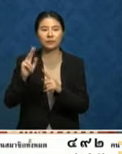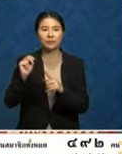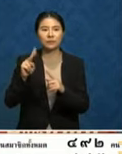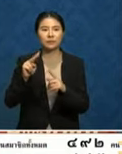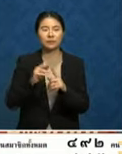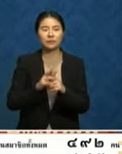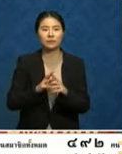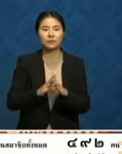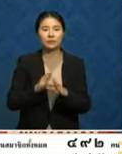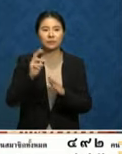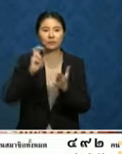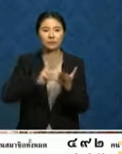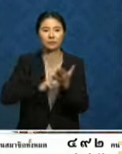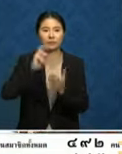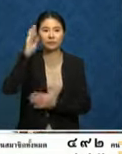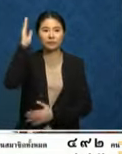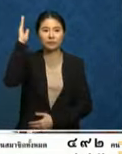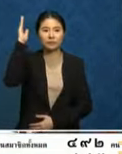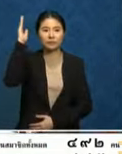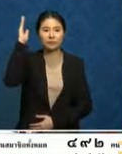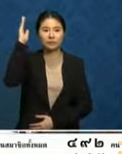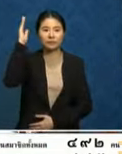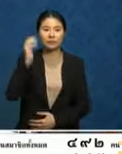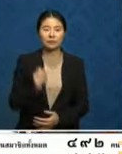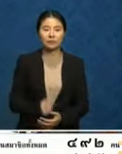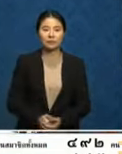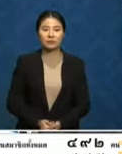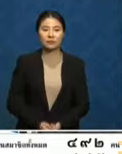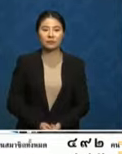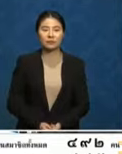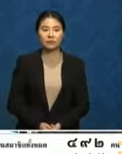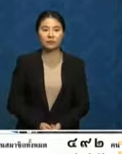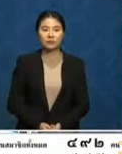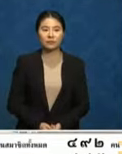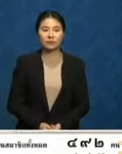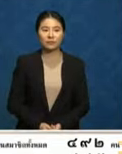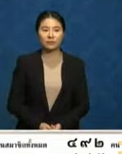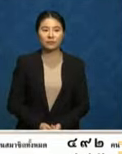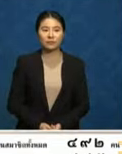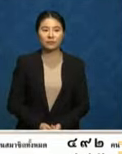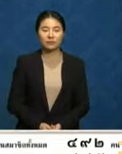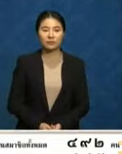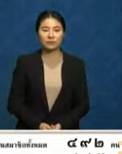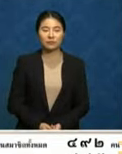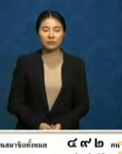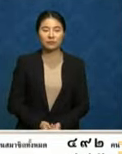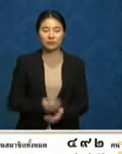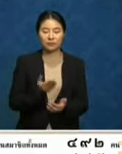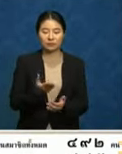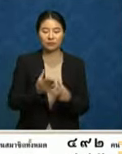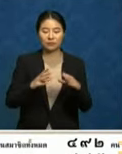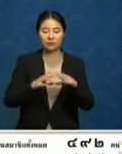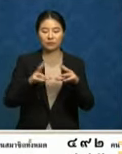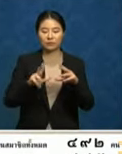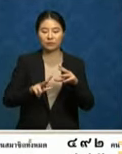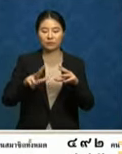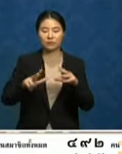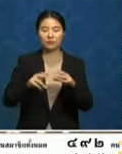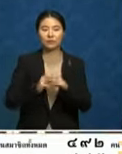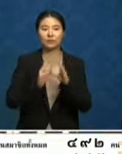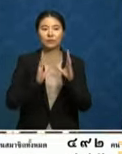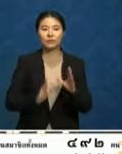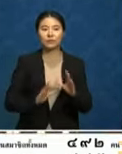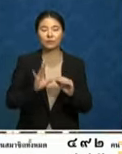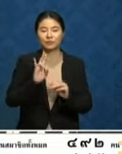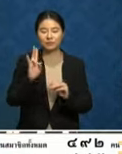ดำแะรองครับผู้รับรองถูกต้องครับเชิญพรรคเพื่อไทยครับ 7ท่านครับ